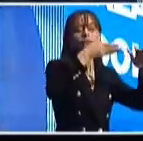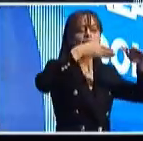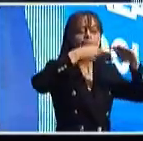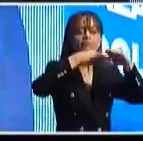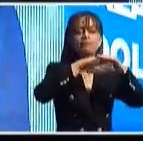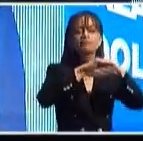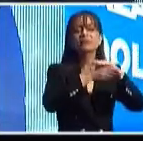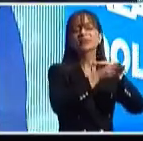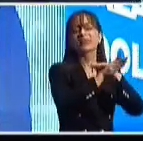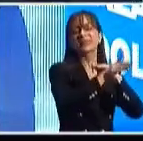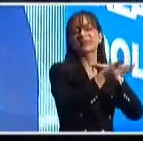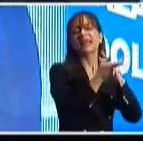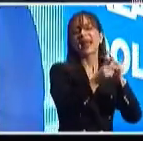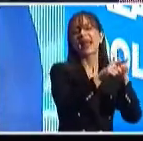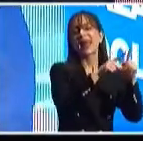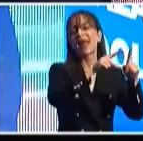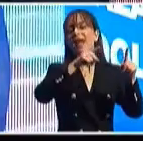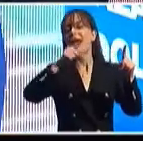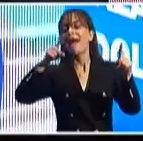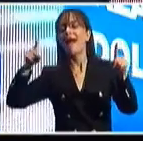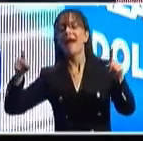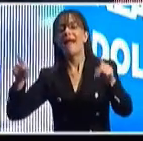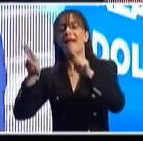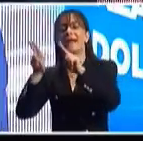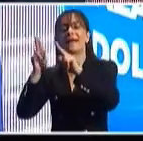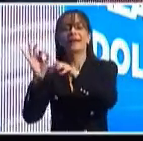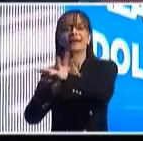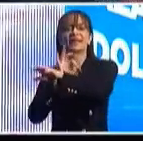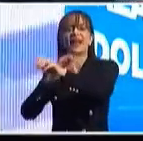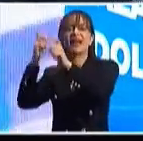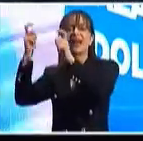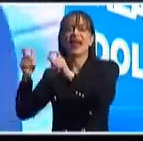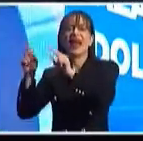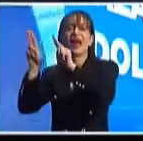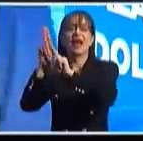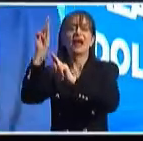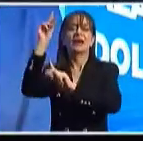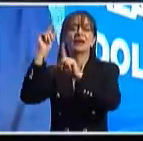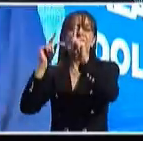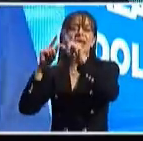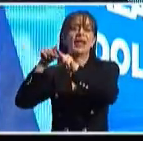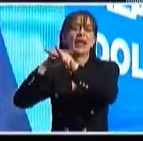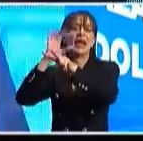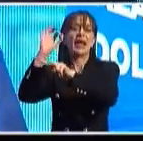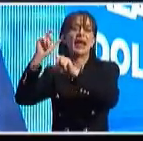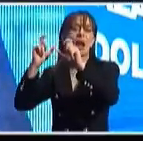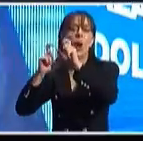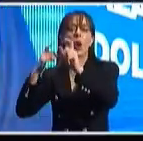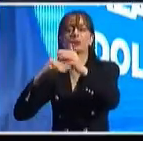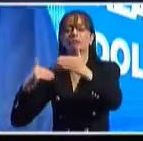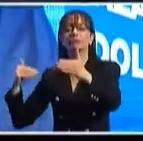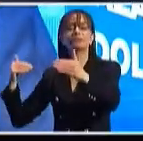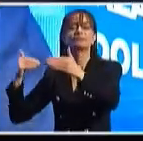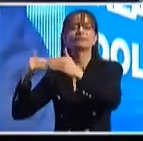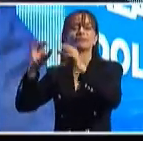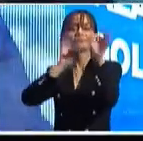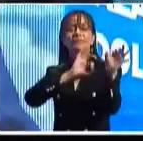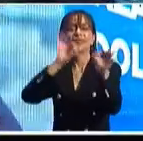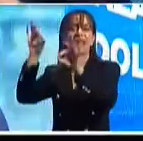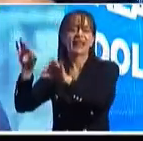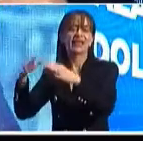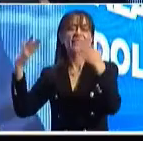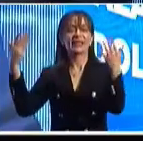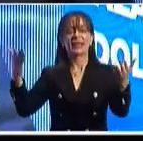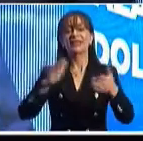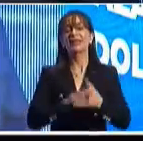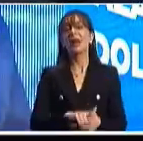kadar kesintisiz bir ulaşımı İstanbullu hemşehrilerimize sunmuş olacağız. Böylelikle aslında